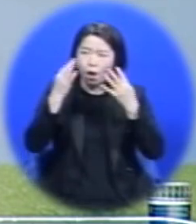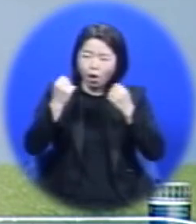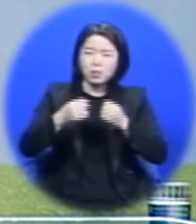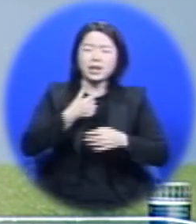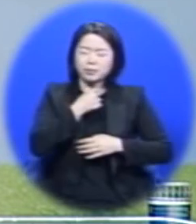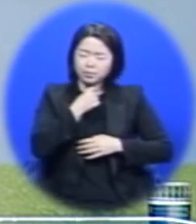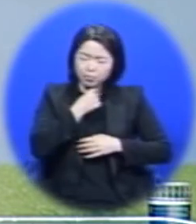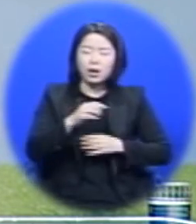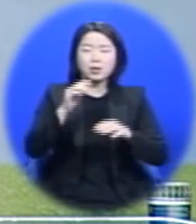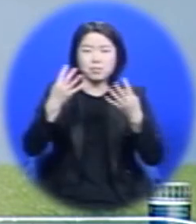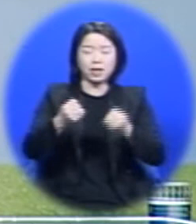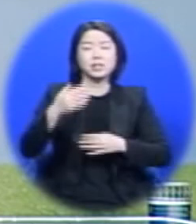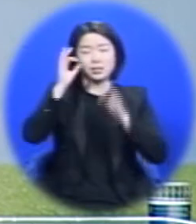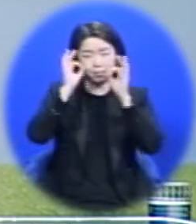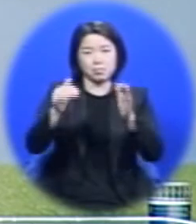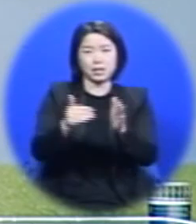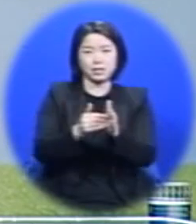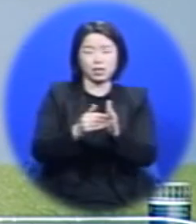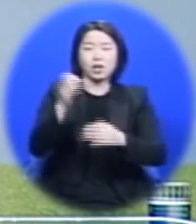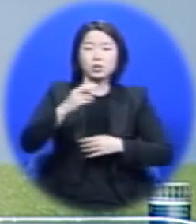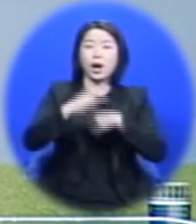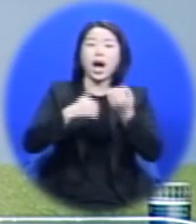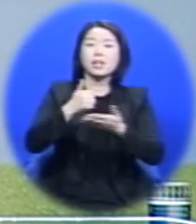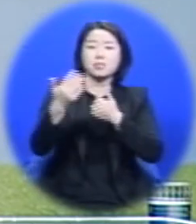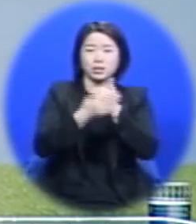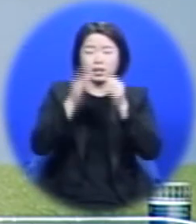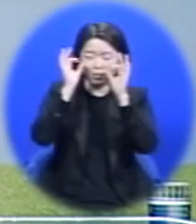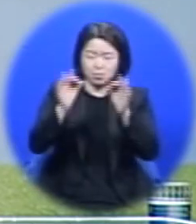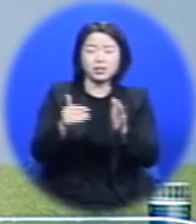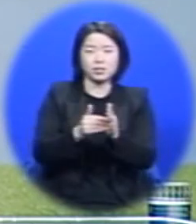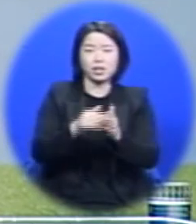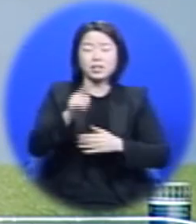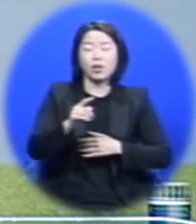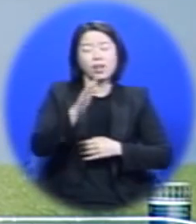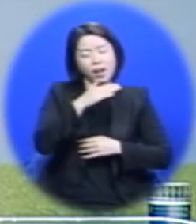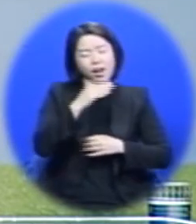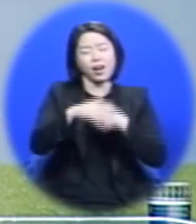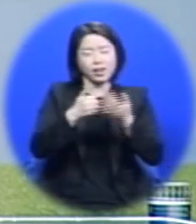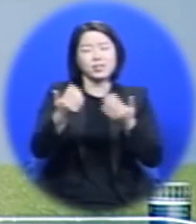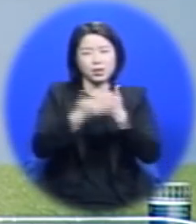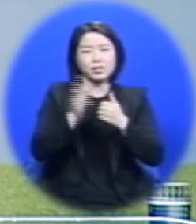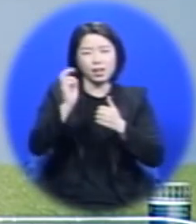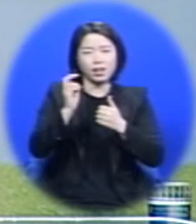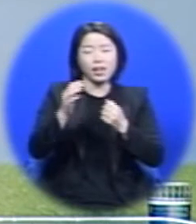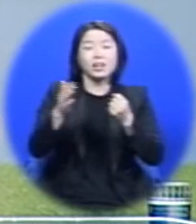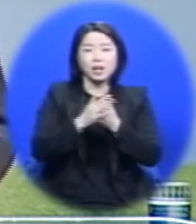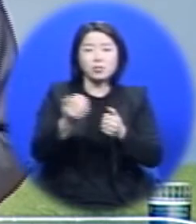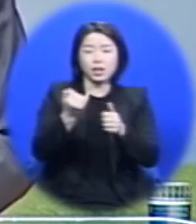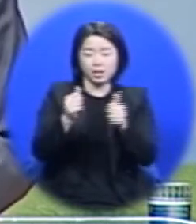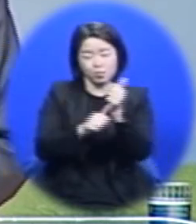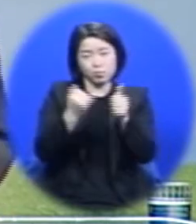많은가를 보았어요. 그리고 하나님의 은혜를 보았어요. 아, 이건 하나님의 은혜다. 그래서 그 사모님께